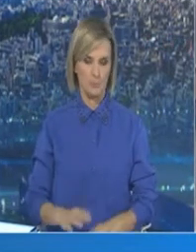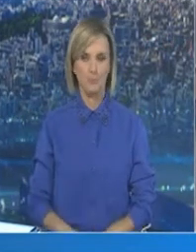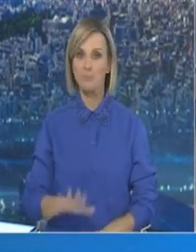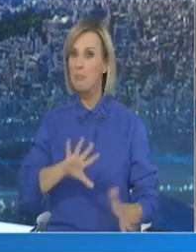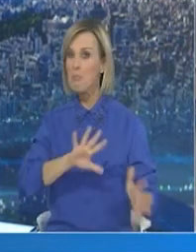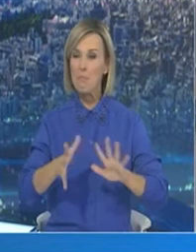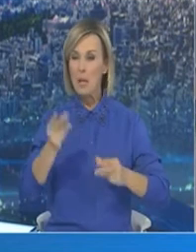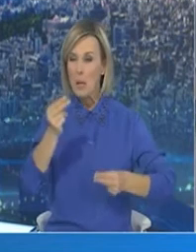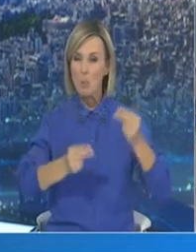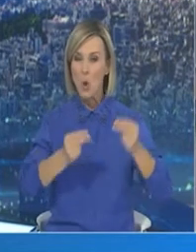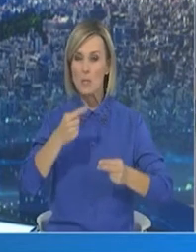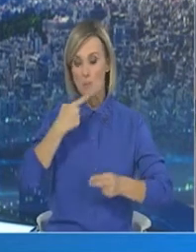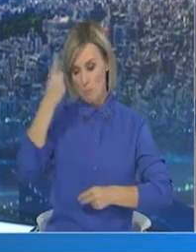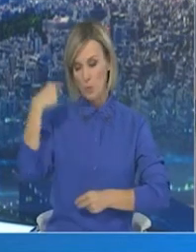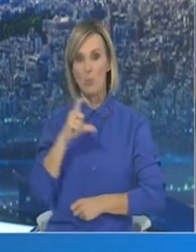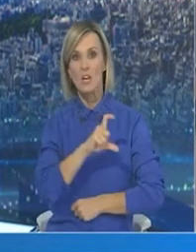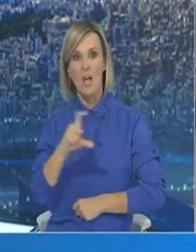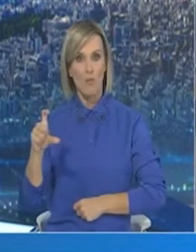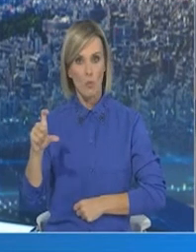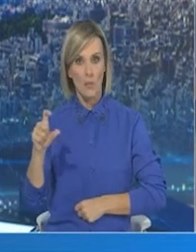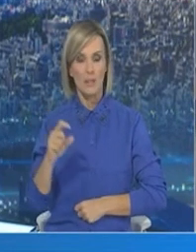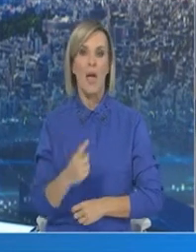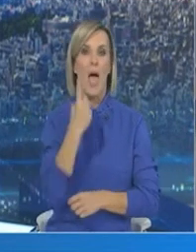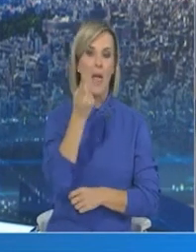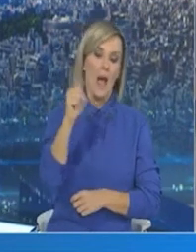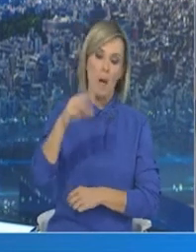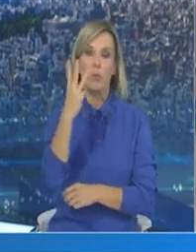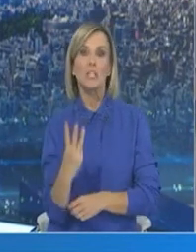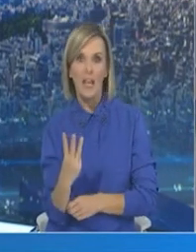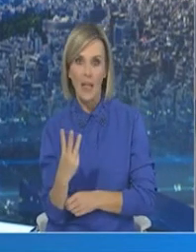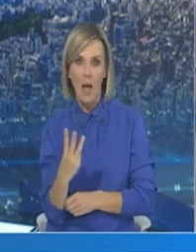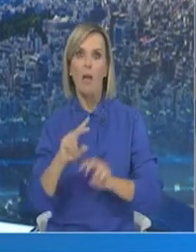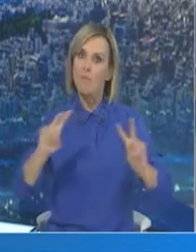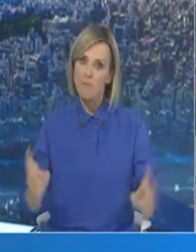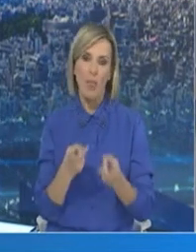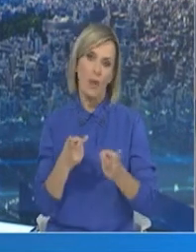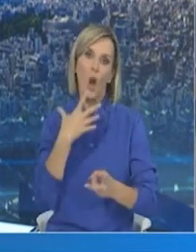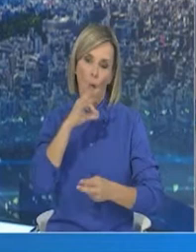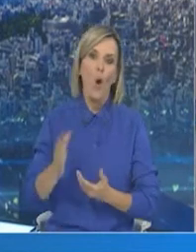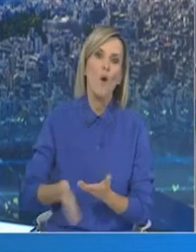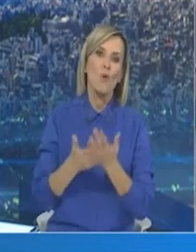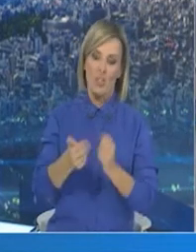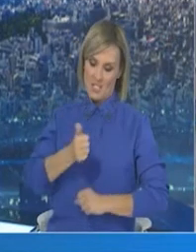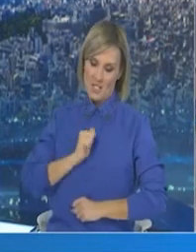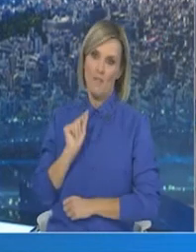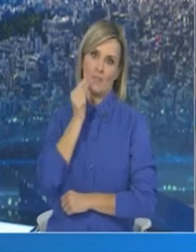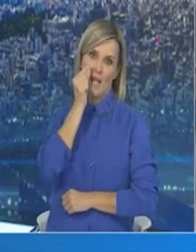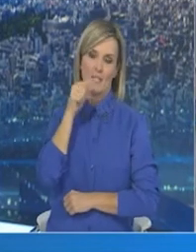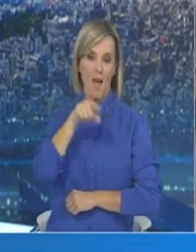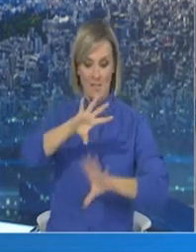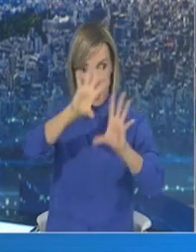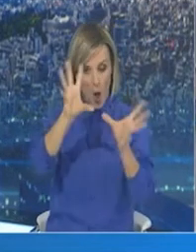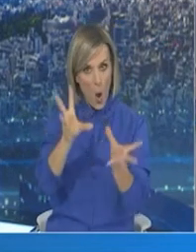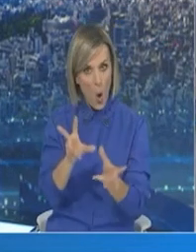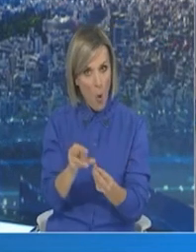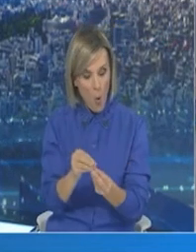Υπολογίζεται ότι την προηγούμενη εβδομάδα 1 στα 3 νέα κρούσματα διαγνώστηκαν μέσω του self-testing. Όλα αυτά τα στοιχεία μας δείχνουν